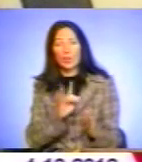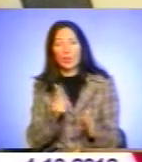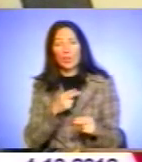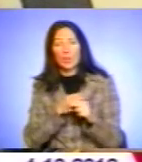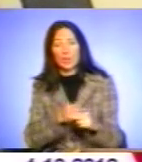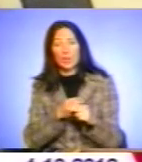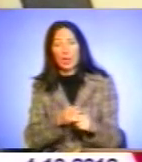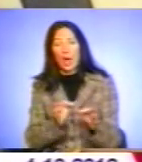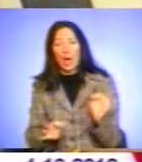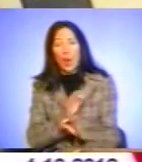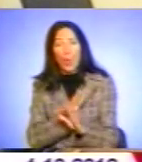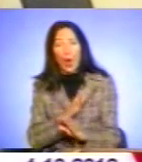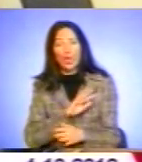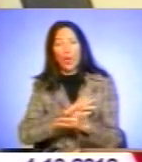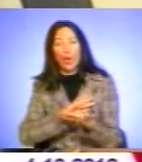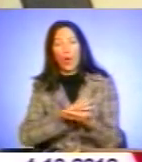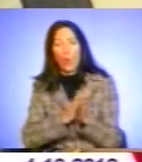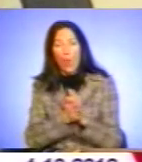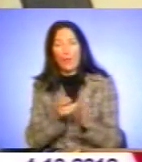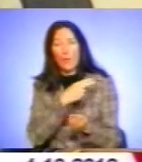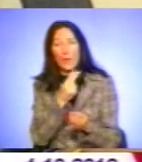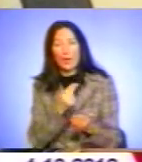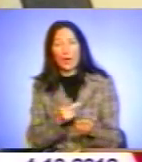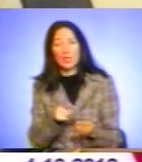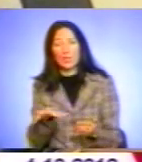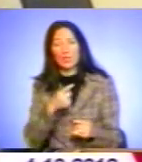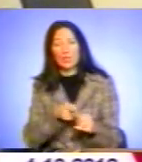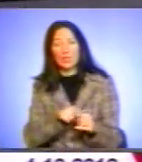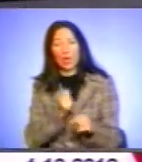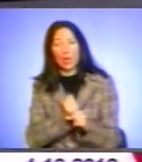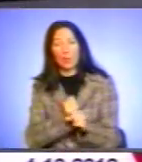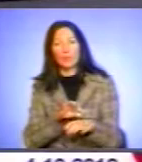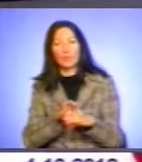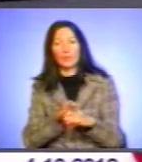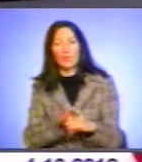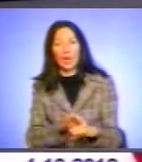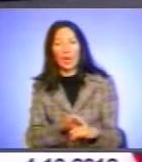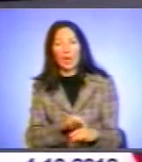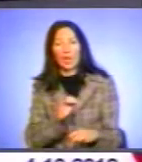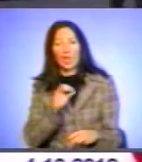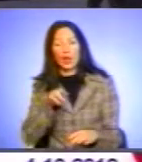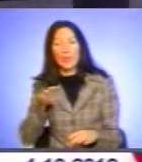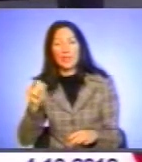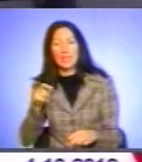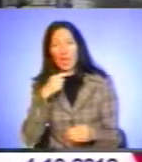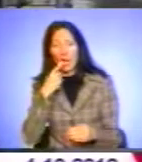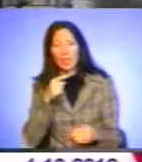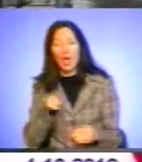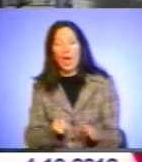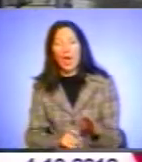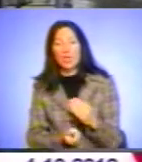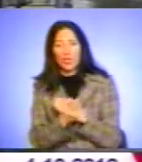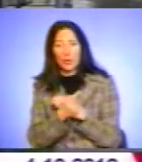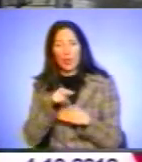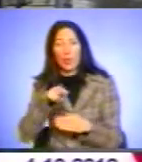завадило погодні умови малювати чи там всі ці роботи проводити. Ігор Мединський зазначає, ймовірно, що з появою